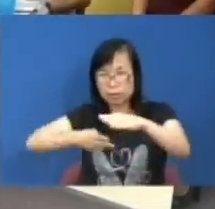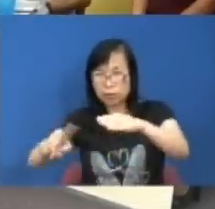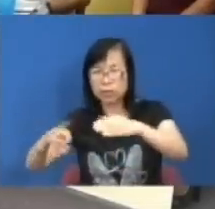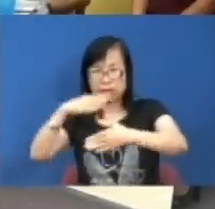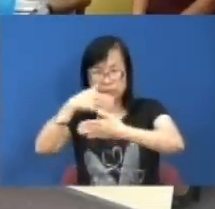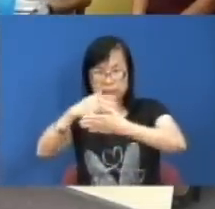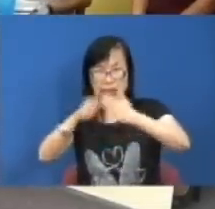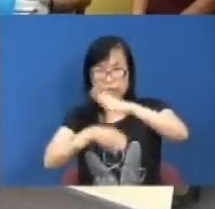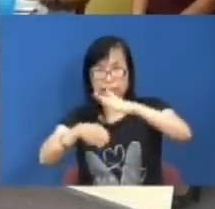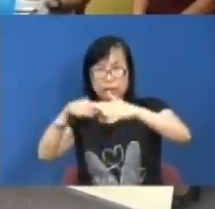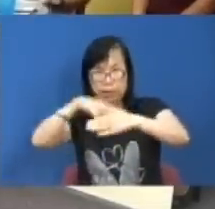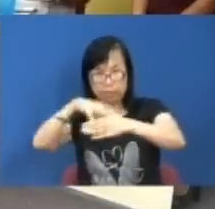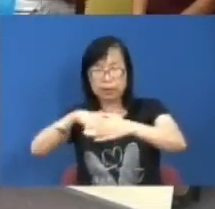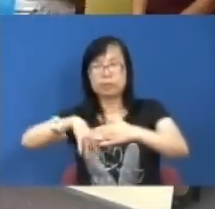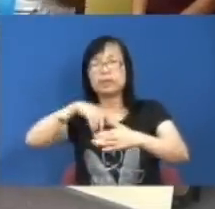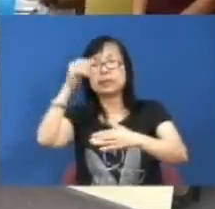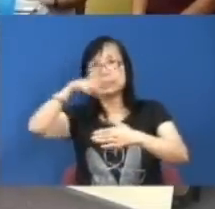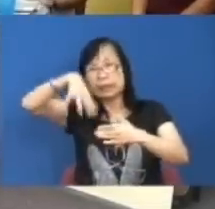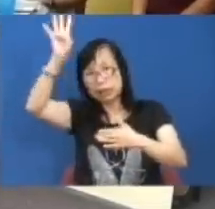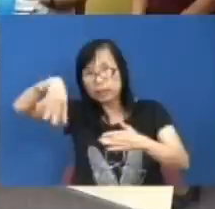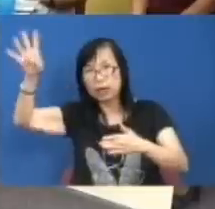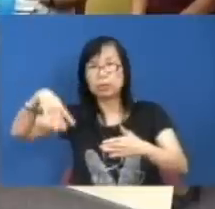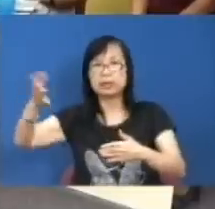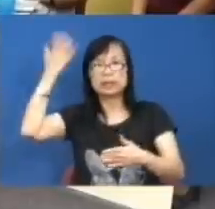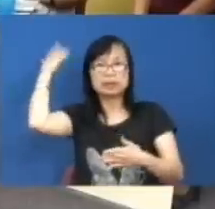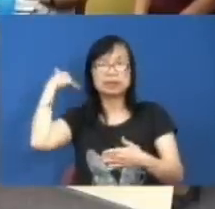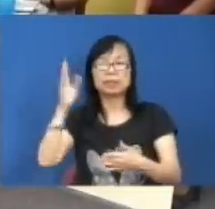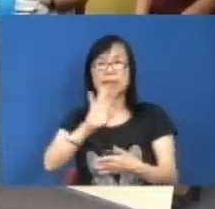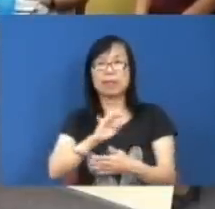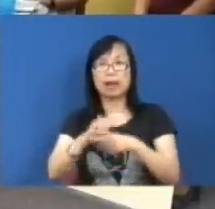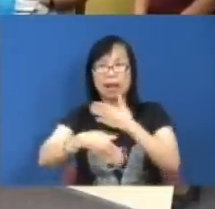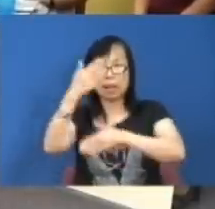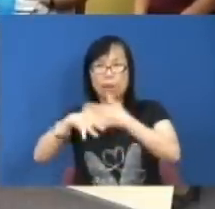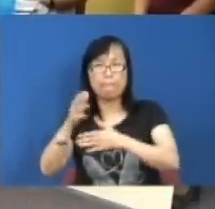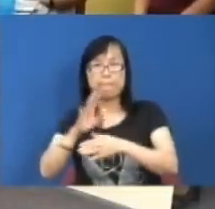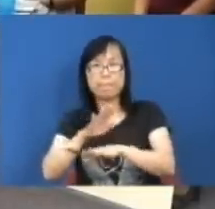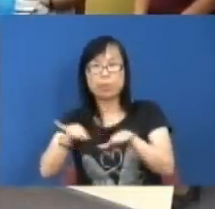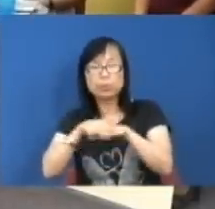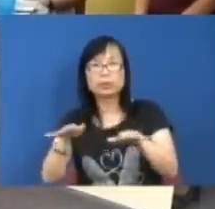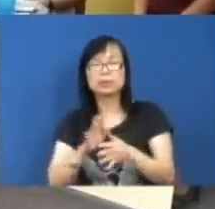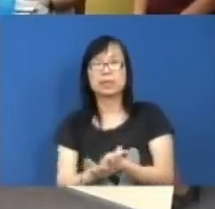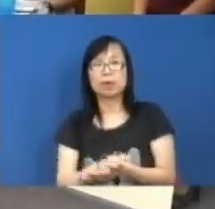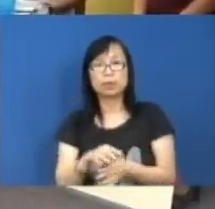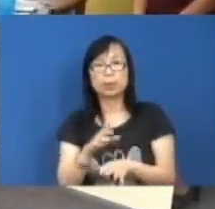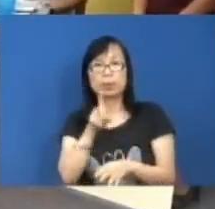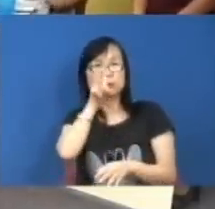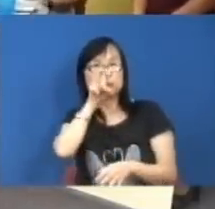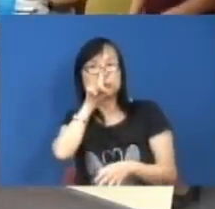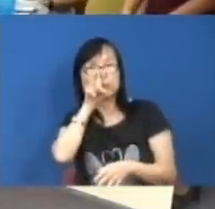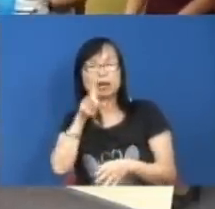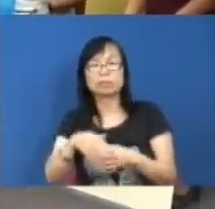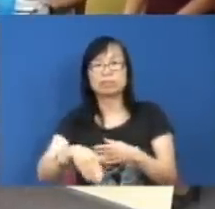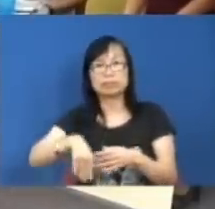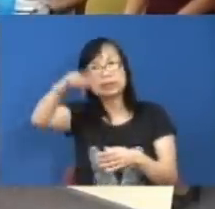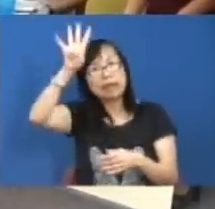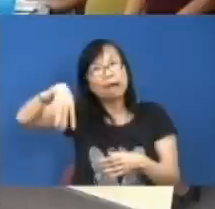牆身都會去油油，咁以往不是那麼多留意的時候，可能他會用普通的乳膠漆，但乳膠漆